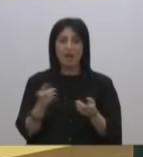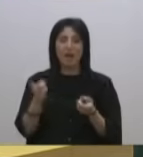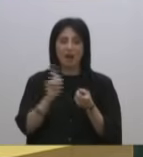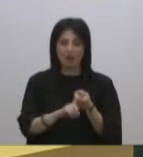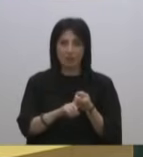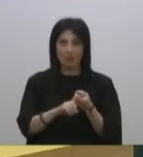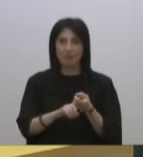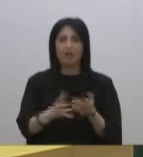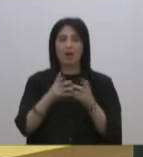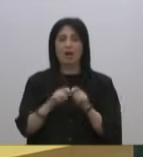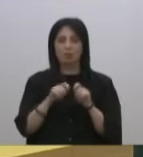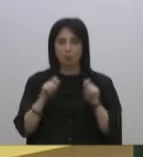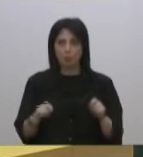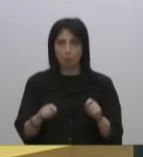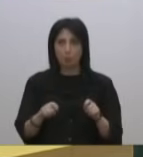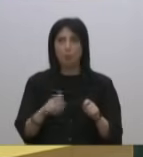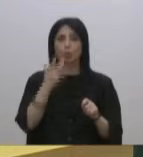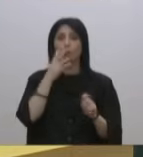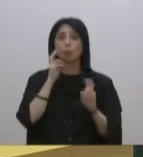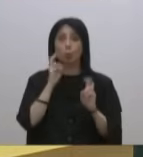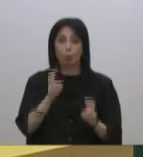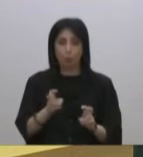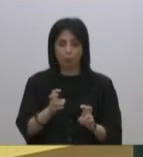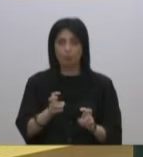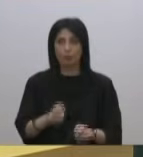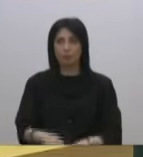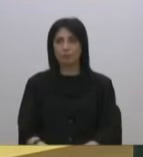გავლენა, გამჭვირვალობა, უცხოური.